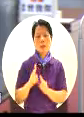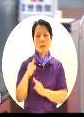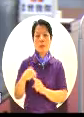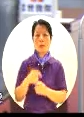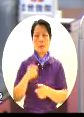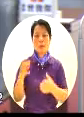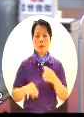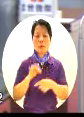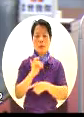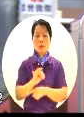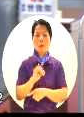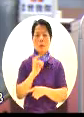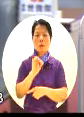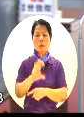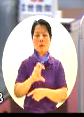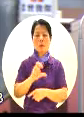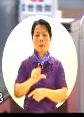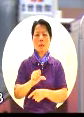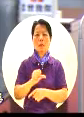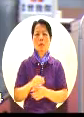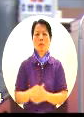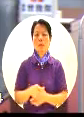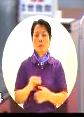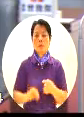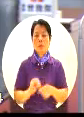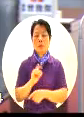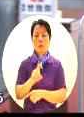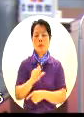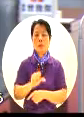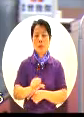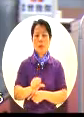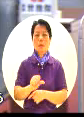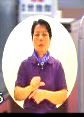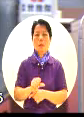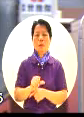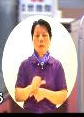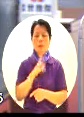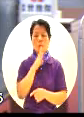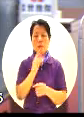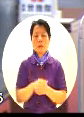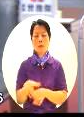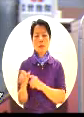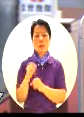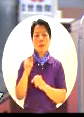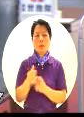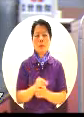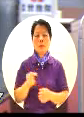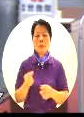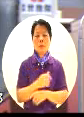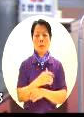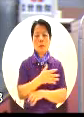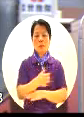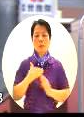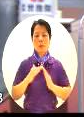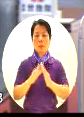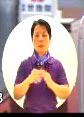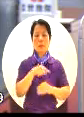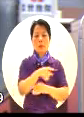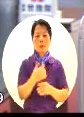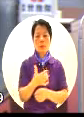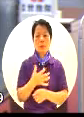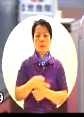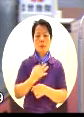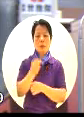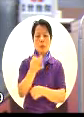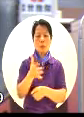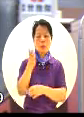降85%哈。那15%的部分哈，是依照各县市财政努力及绩